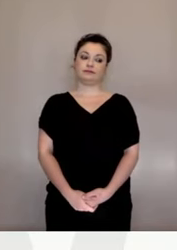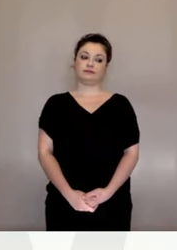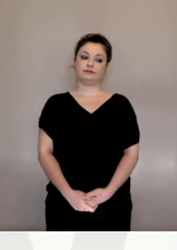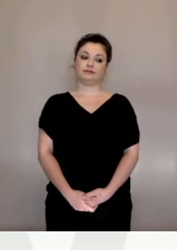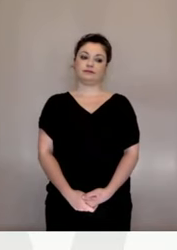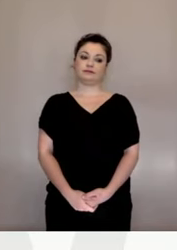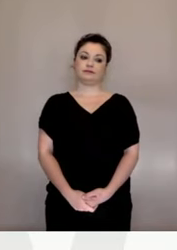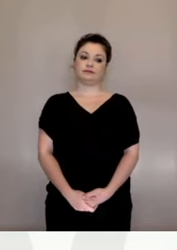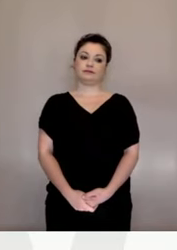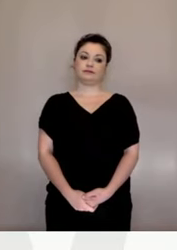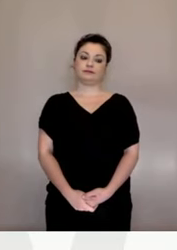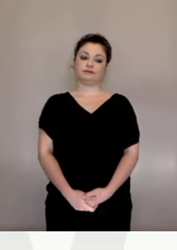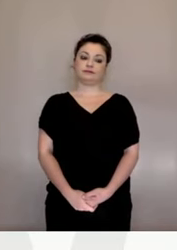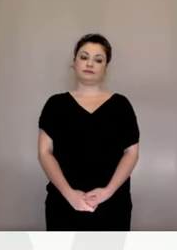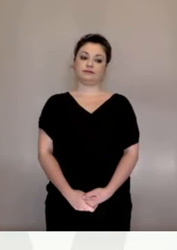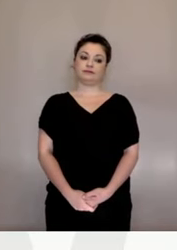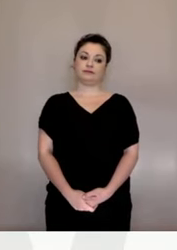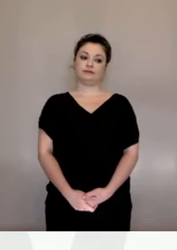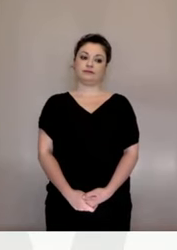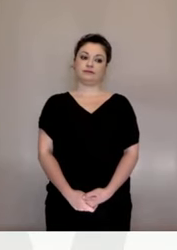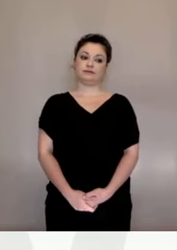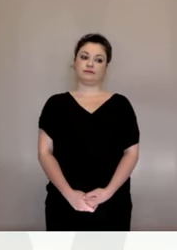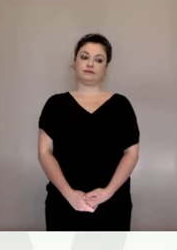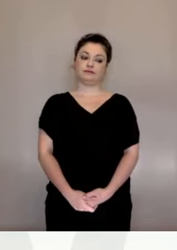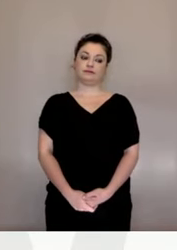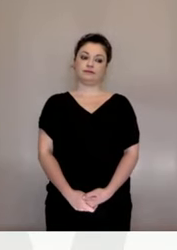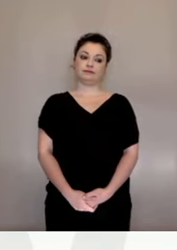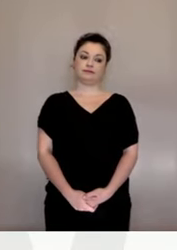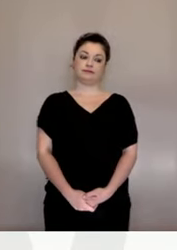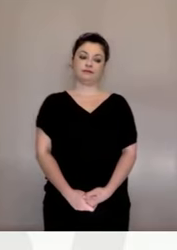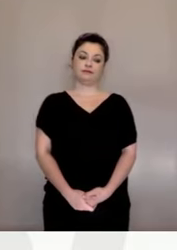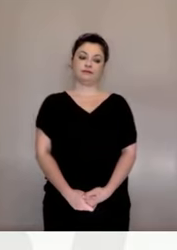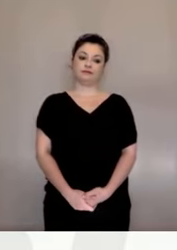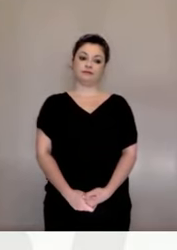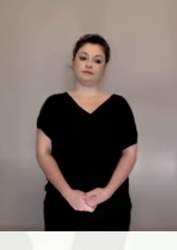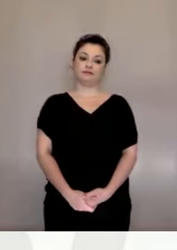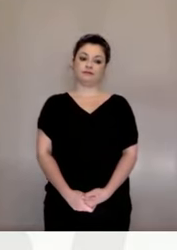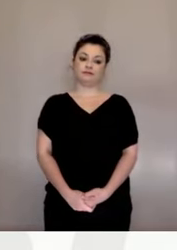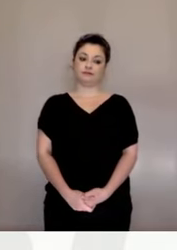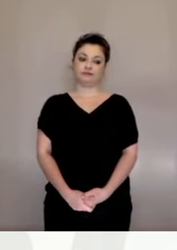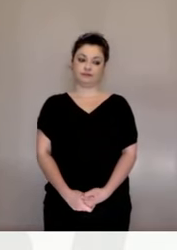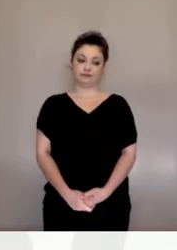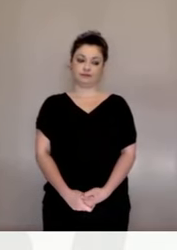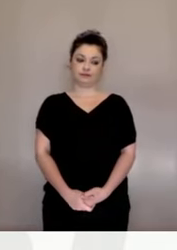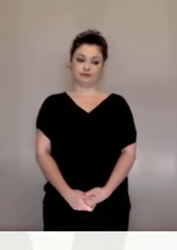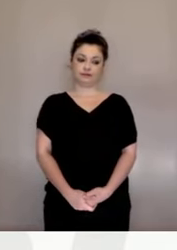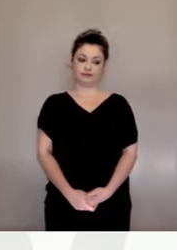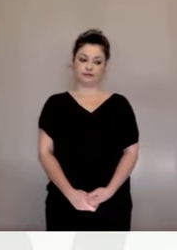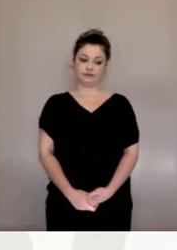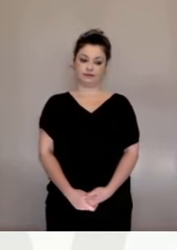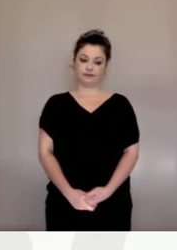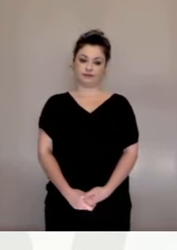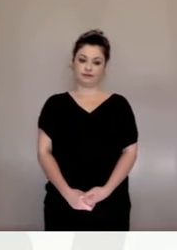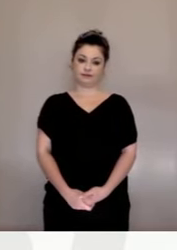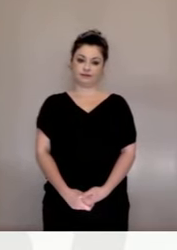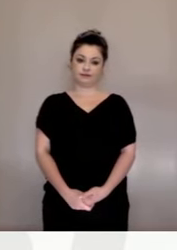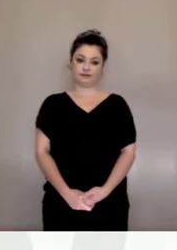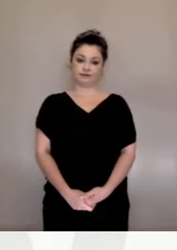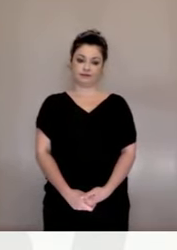liberté semble montrer la dimension, la nécessaire dimension du partage, donc de la